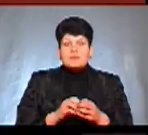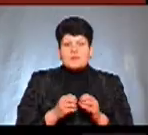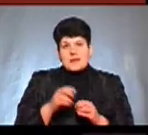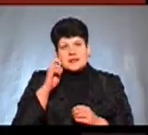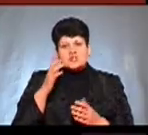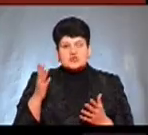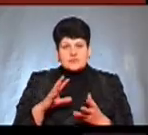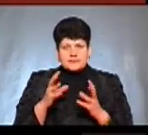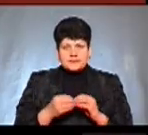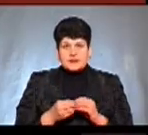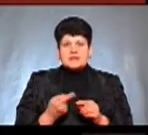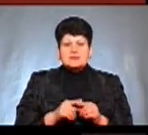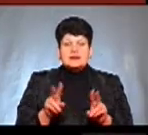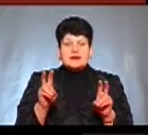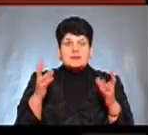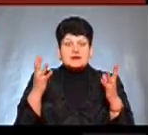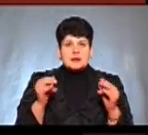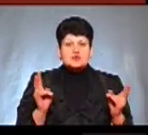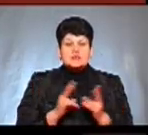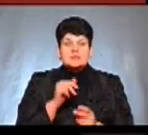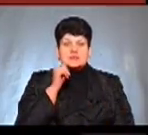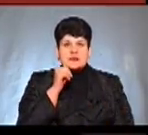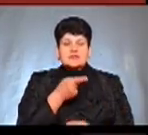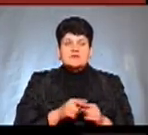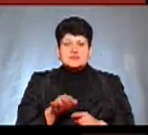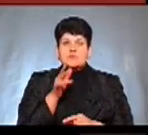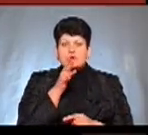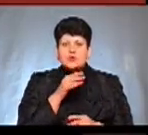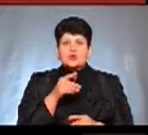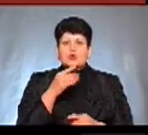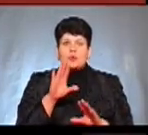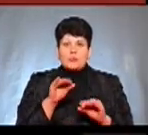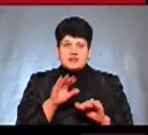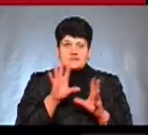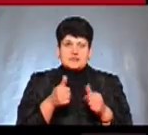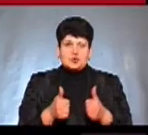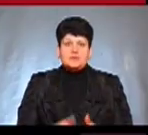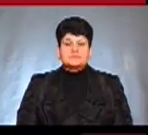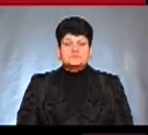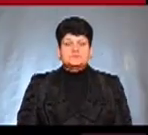держави. Це була програма «Тема дня». Зустрінемося завтра у цій же порі. Кажу вам до побачення і на все добре.